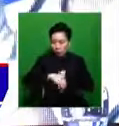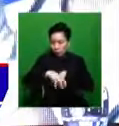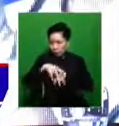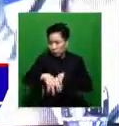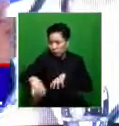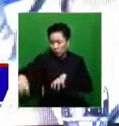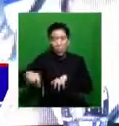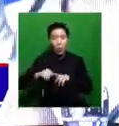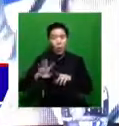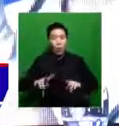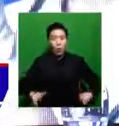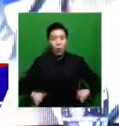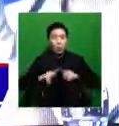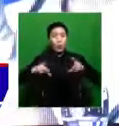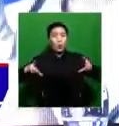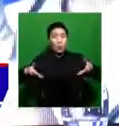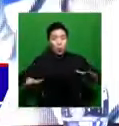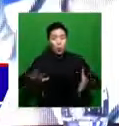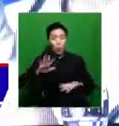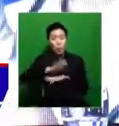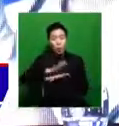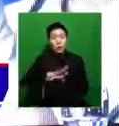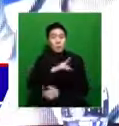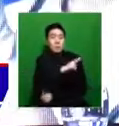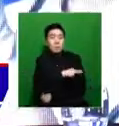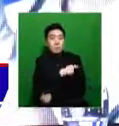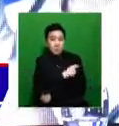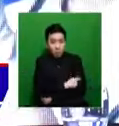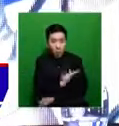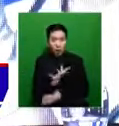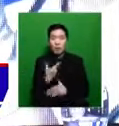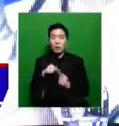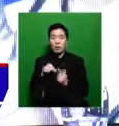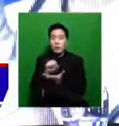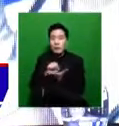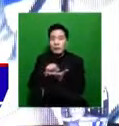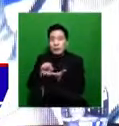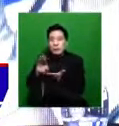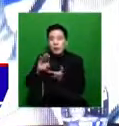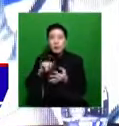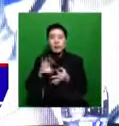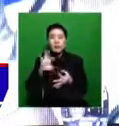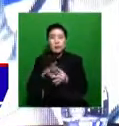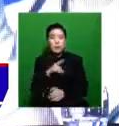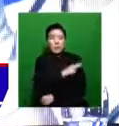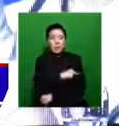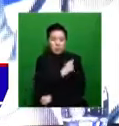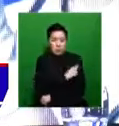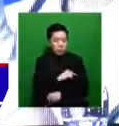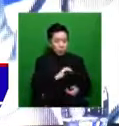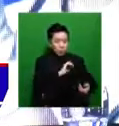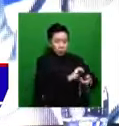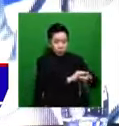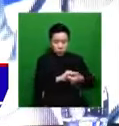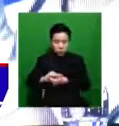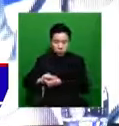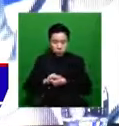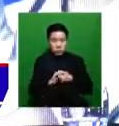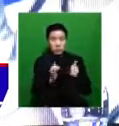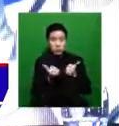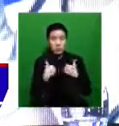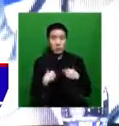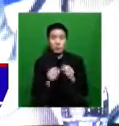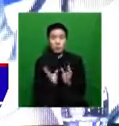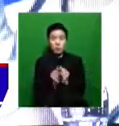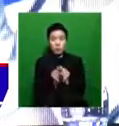วงนะครับนอกกระทรวงโรงเรียนแพทย์สถาบันทางวิทยาการต่างๆเนี่ยให้การร่วมมืออย่างเต็มที่นะครับมีการประชุ